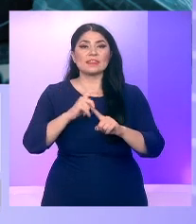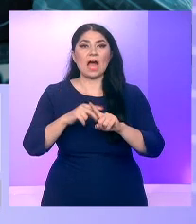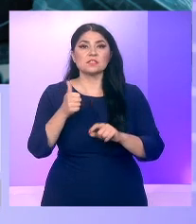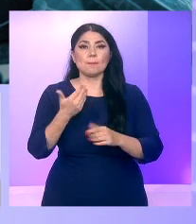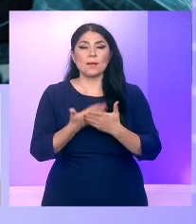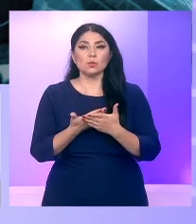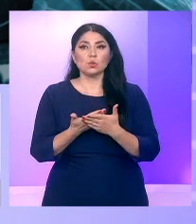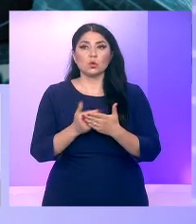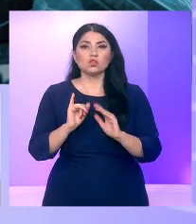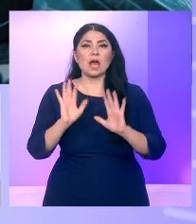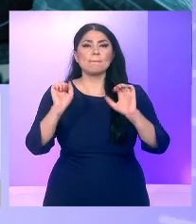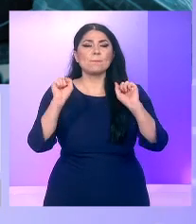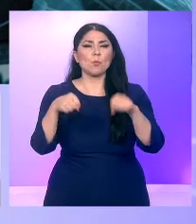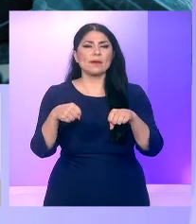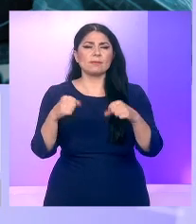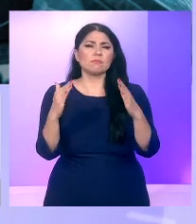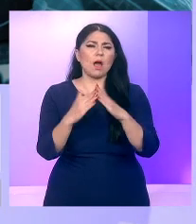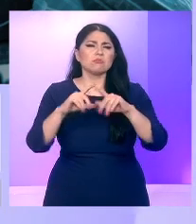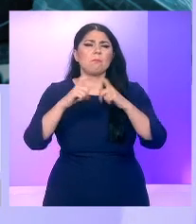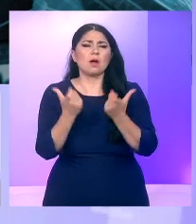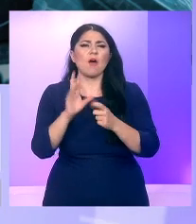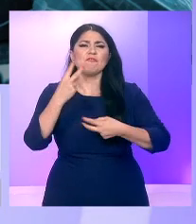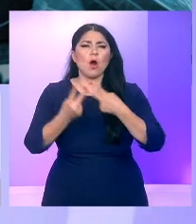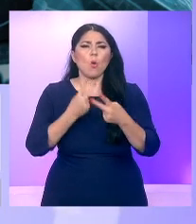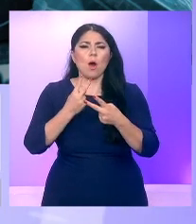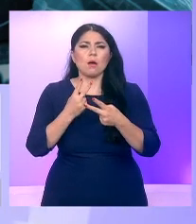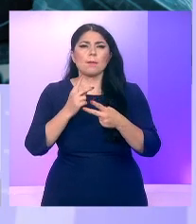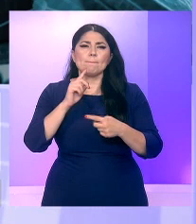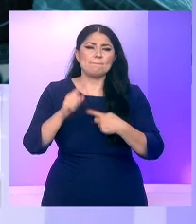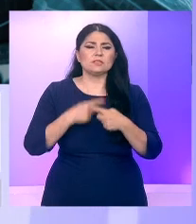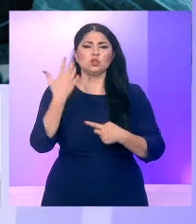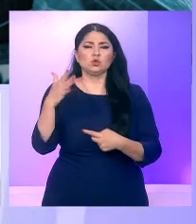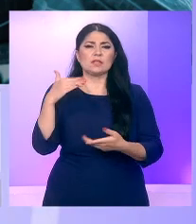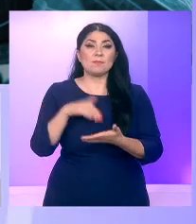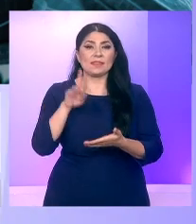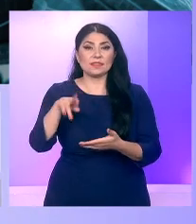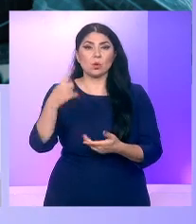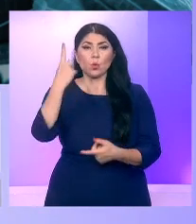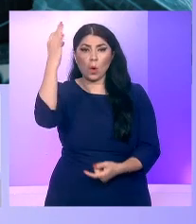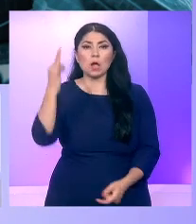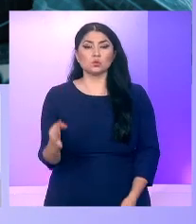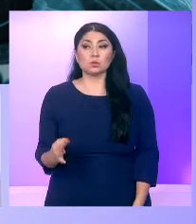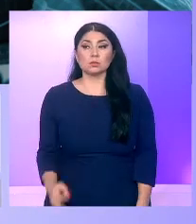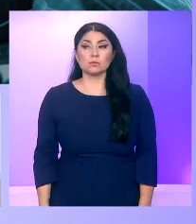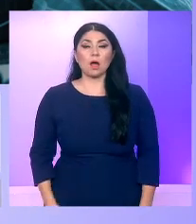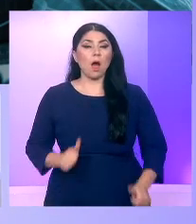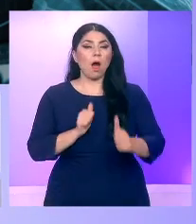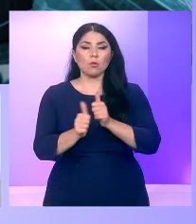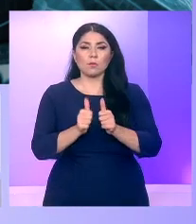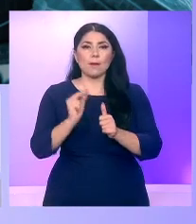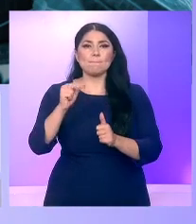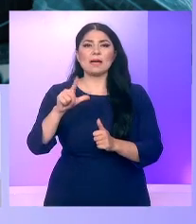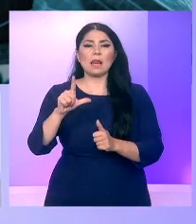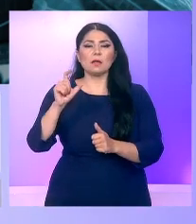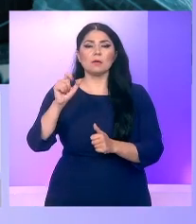pentru proprietățile care au o valoare mai mare de 500.000 de euro, de 1%. Automat, liberalii nu